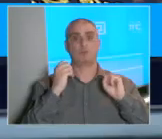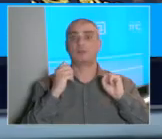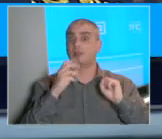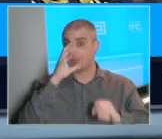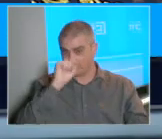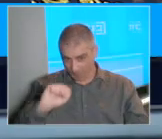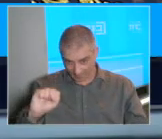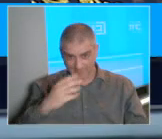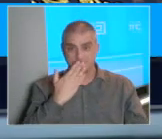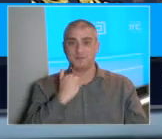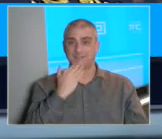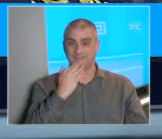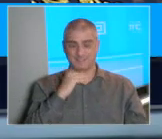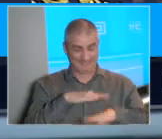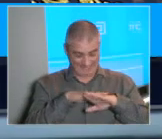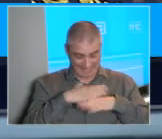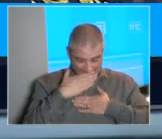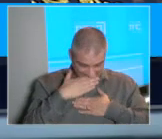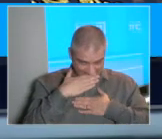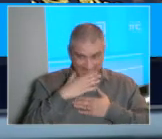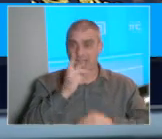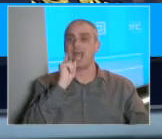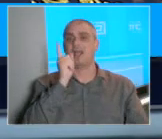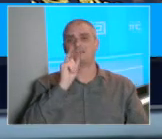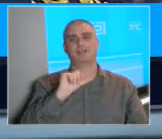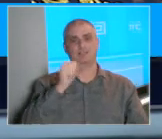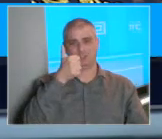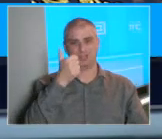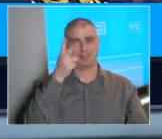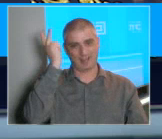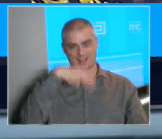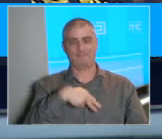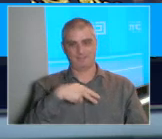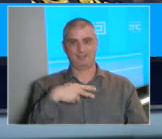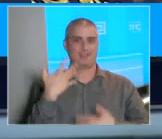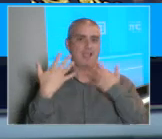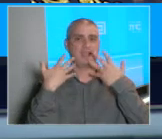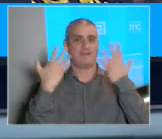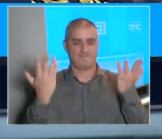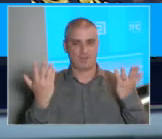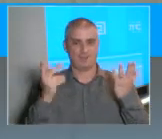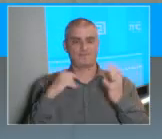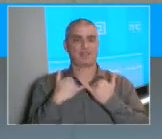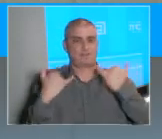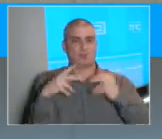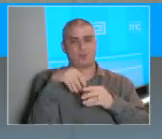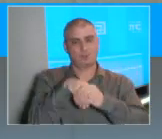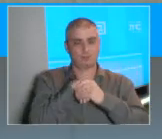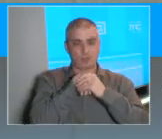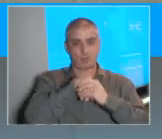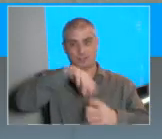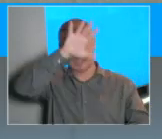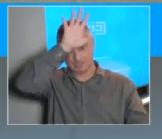לא. הרפובליקנית בישראל, סליחה. אבל קודם, כדי להבין את הלך הרוח וההתפתחויות בתוך